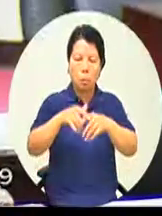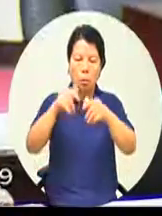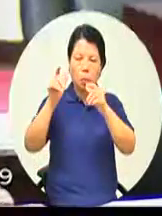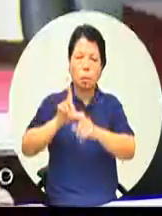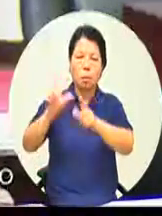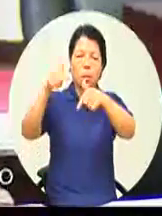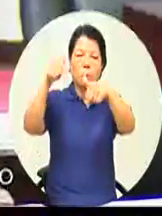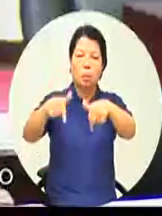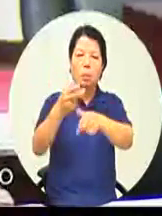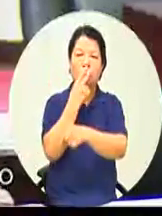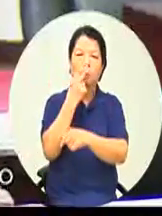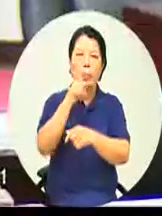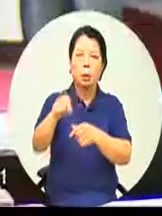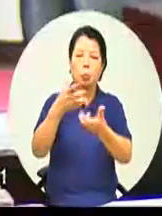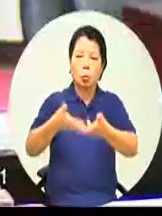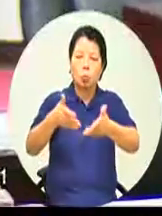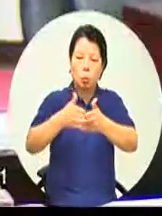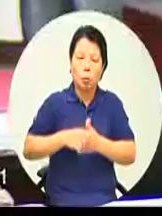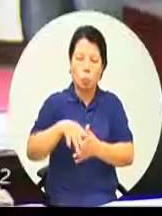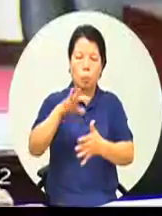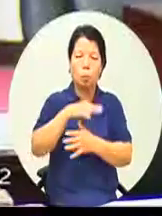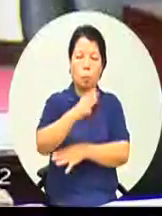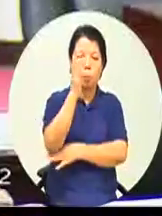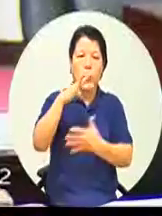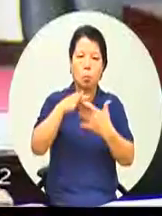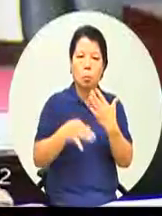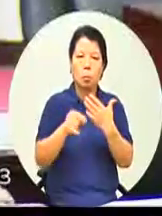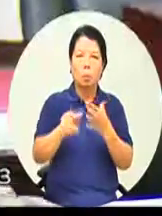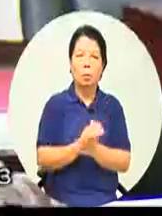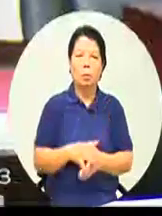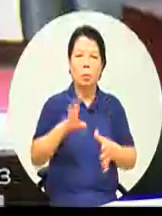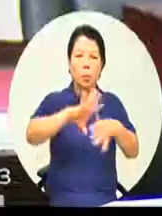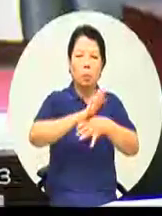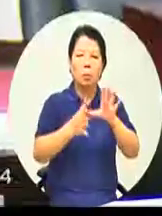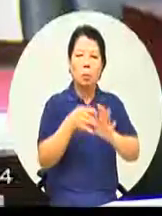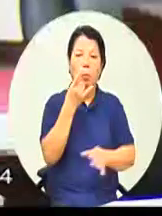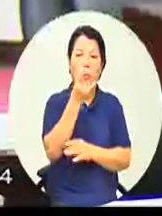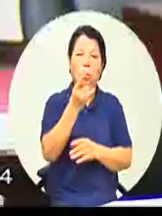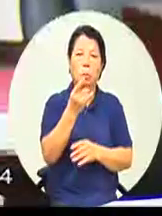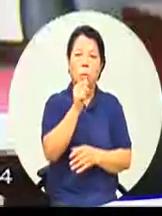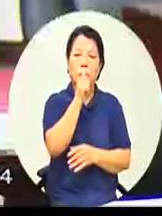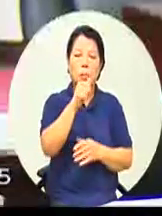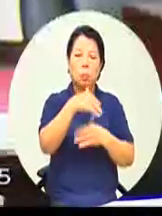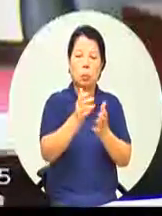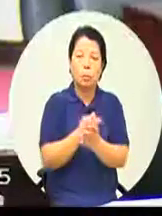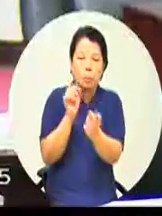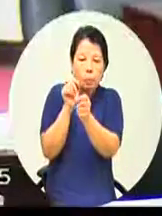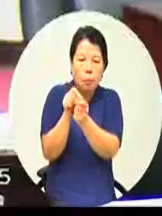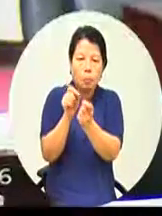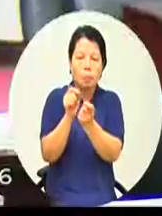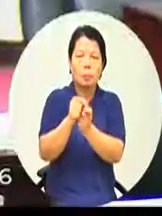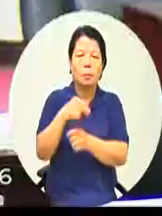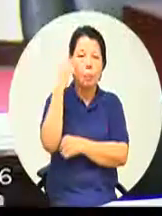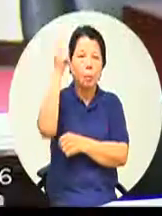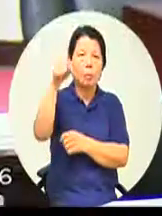亚这个部分也是一个很重要的政策。所以我认为文化语言的这个亲近感，减少它的隔